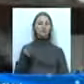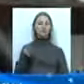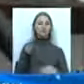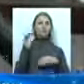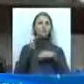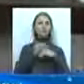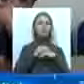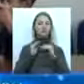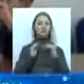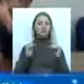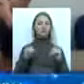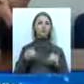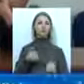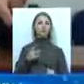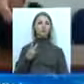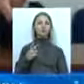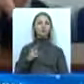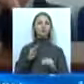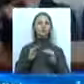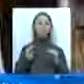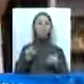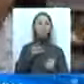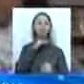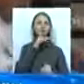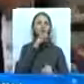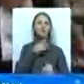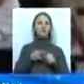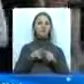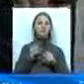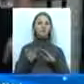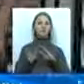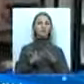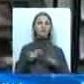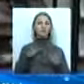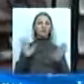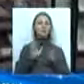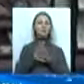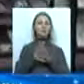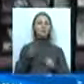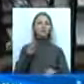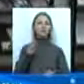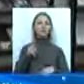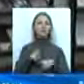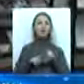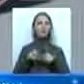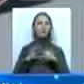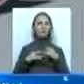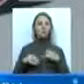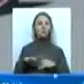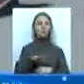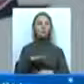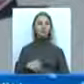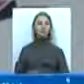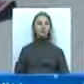орталығындағы жастарды да тартқан. Олар да туған жер тақырыбында ән салып, шараның шырайын келтірді. Әсем Қамат Тайғызы, Сабырбек Құлатайұлы,